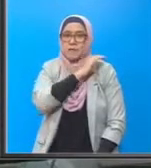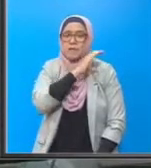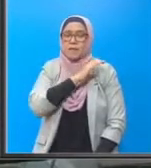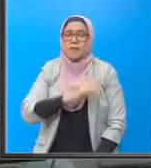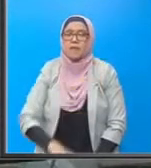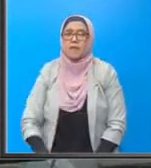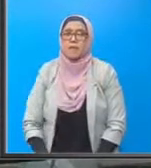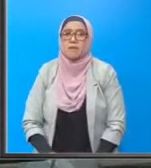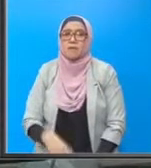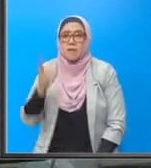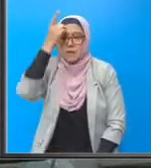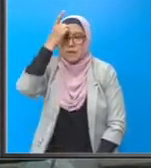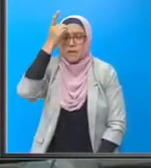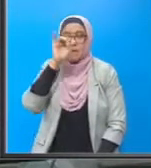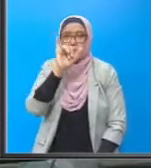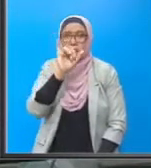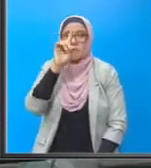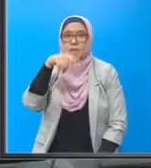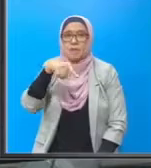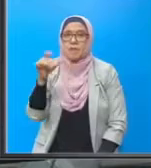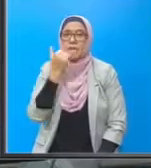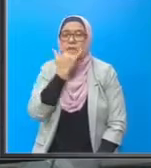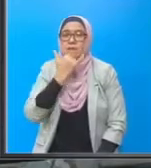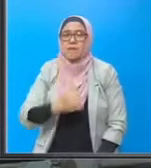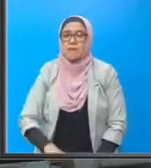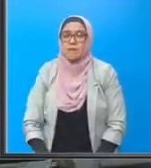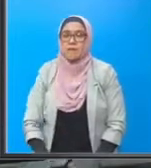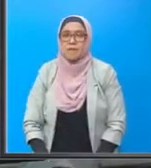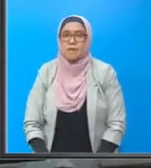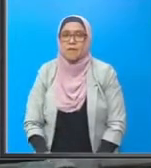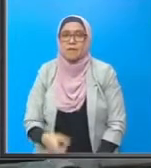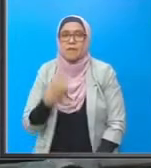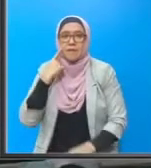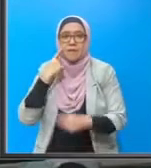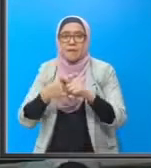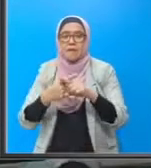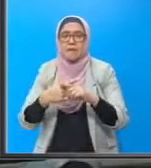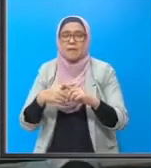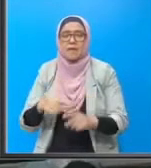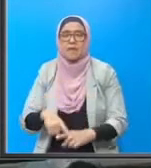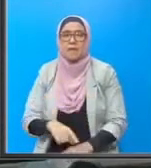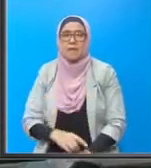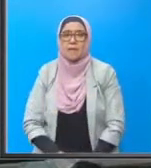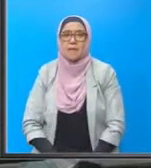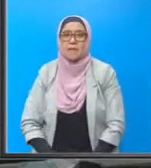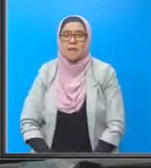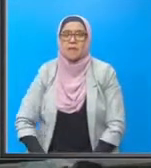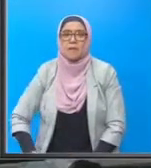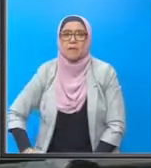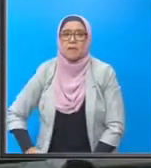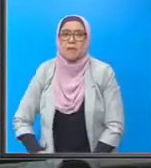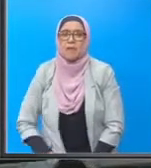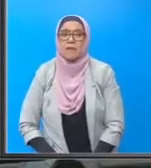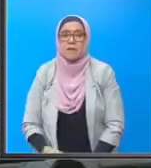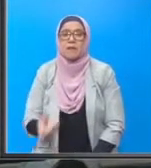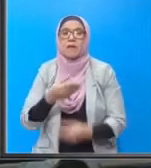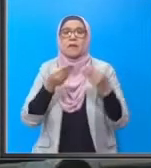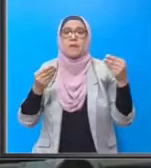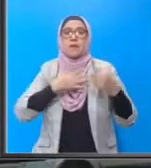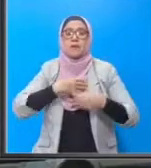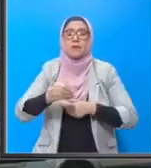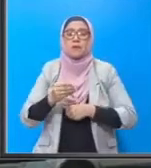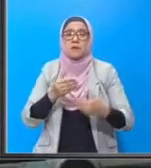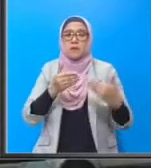Spike ilah silap segel ideologi yang sama seperti pada rusak mungkin